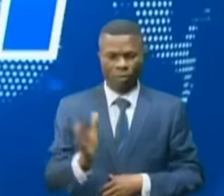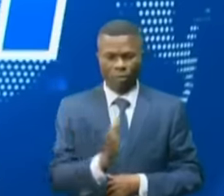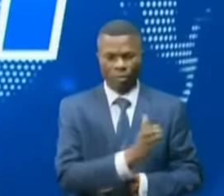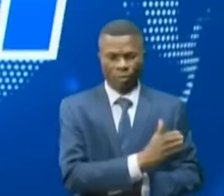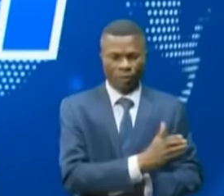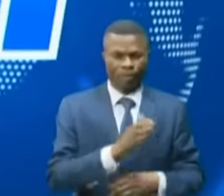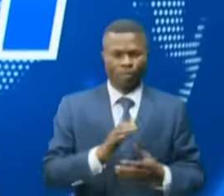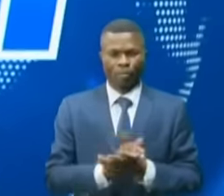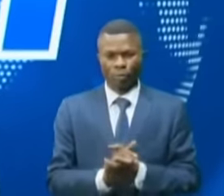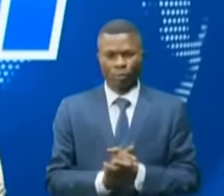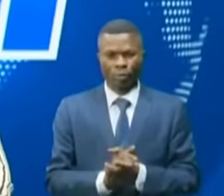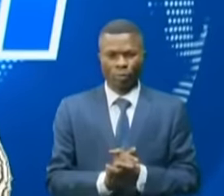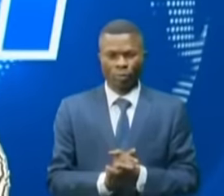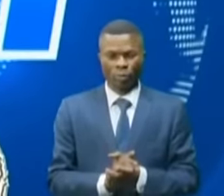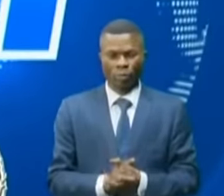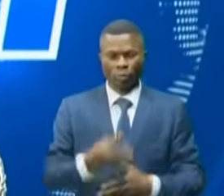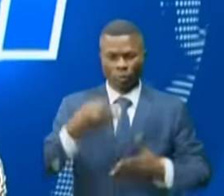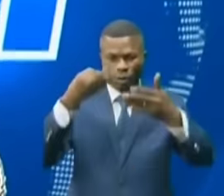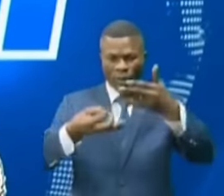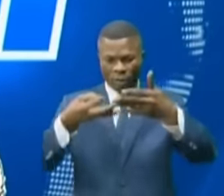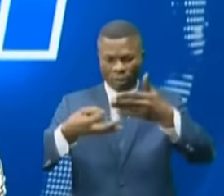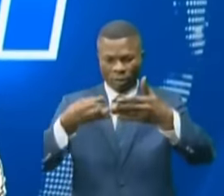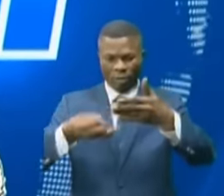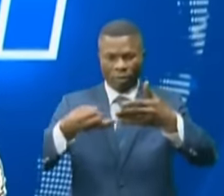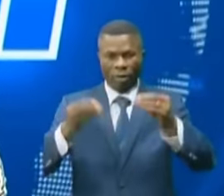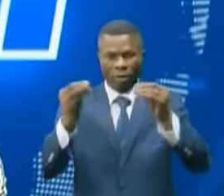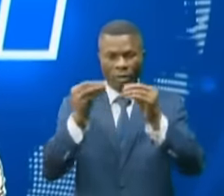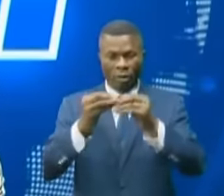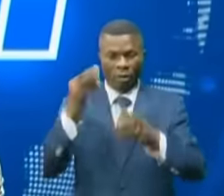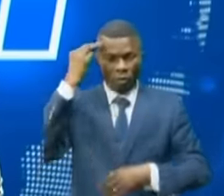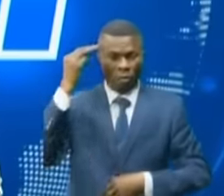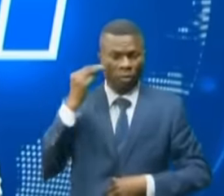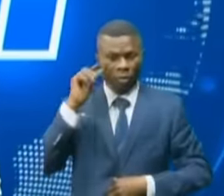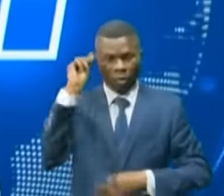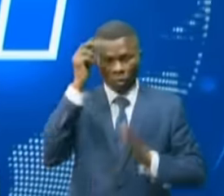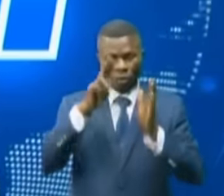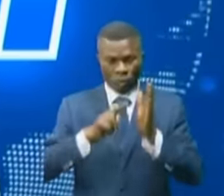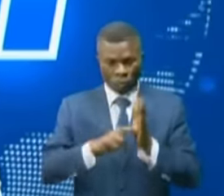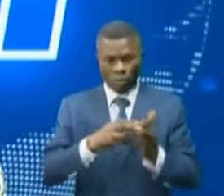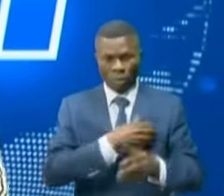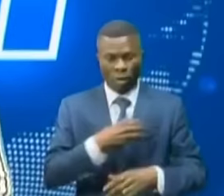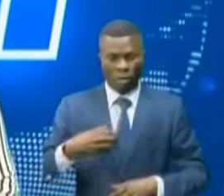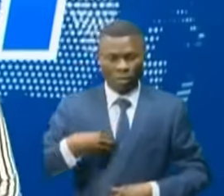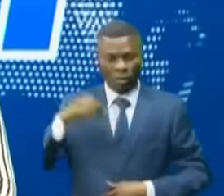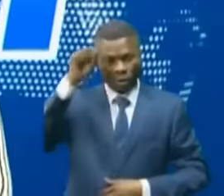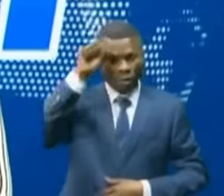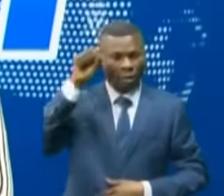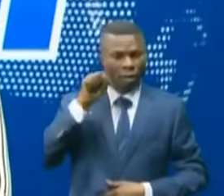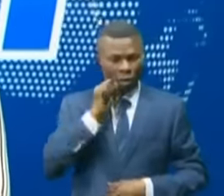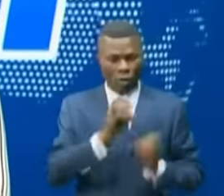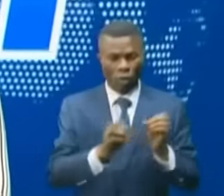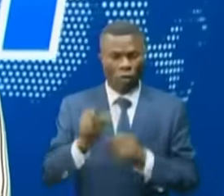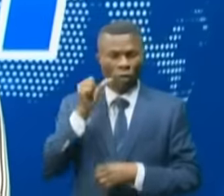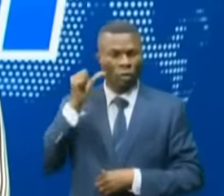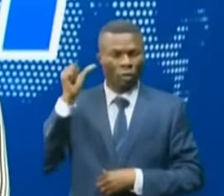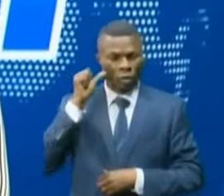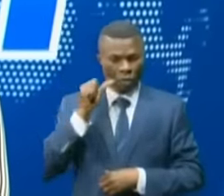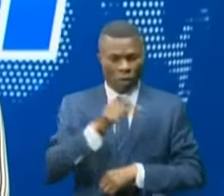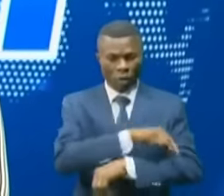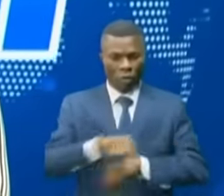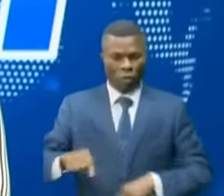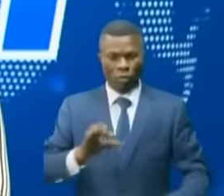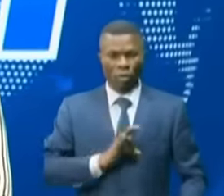prochaines éditions. La 7e réunion du Conseil des ministres du gouvernement, Judith Suminwa, a été présidée hier à la Cité de